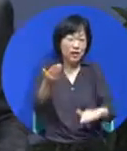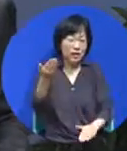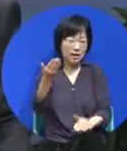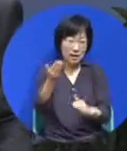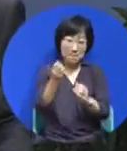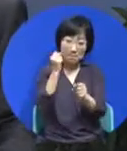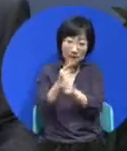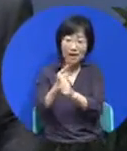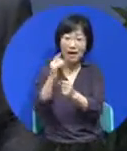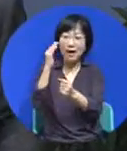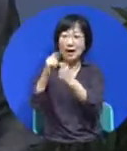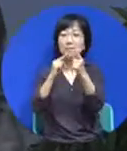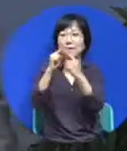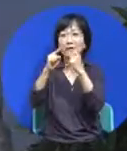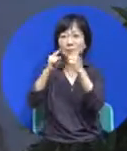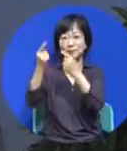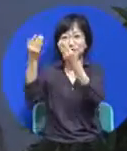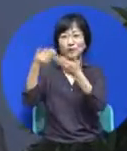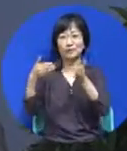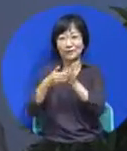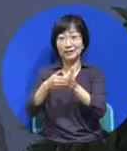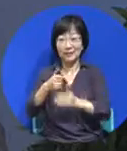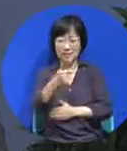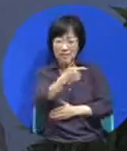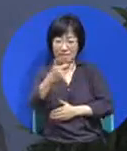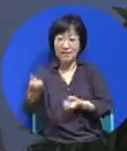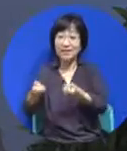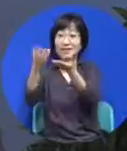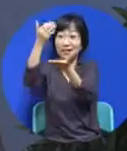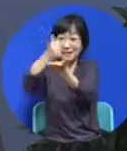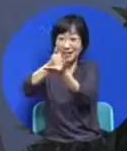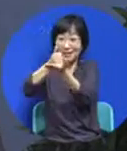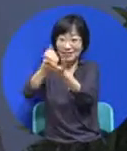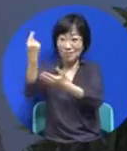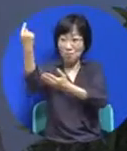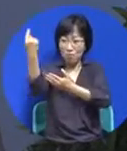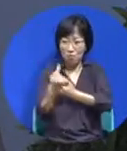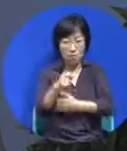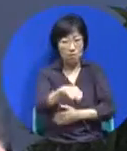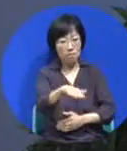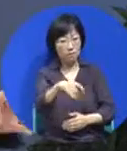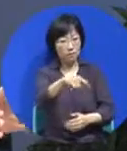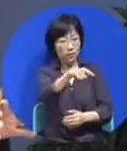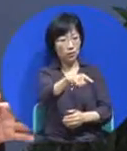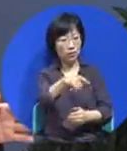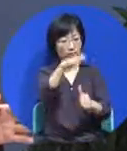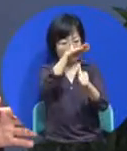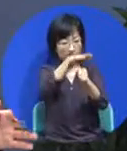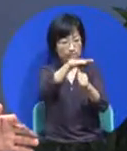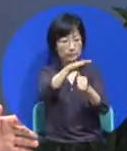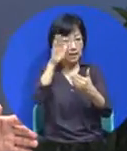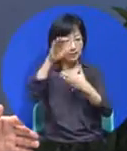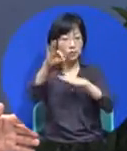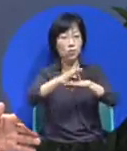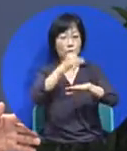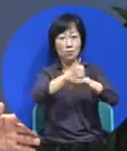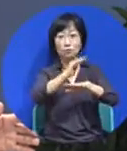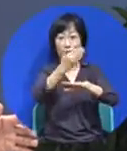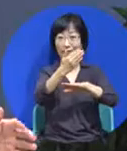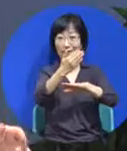word. 대제사장이 와서 너는 왕 될 거야. The high priest came to him and said, you'll 받았잖아요. be the king. And he received that. 그래, 이거 없는 게 문제인 거예요.